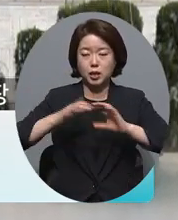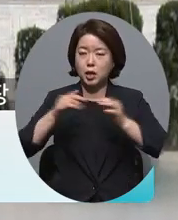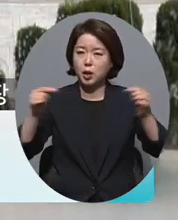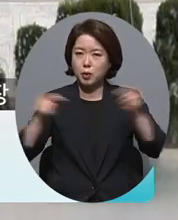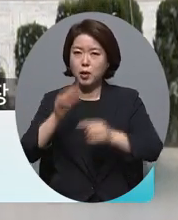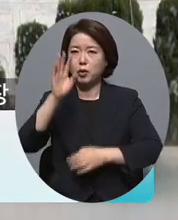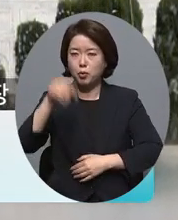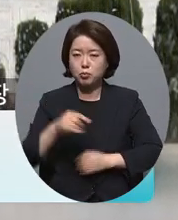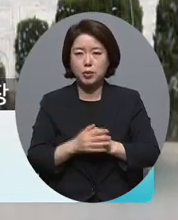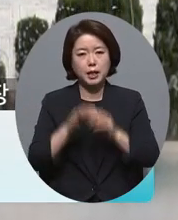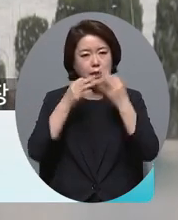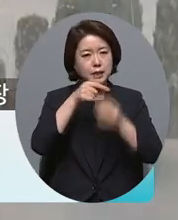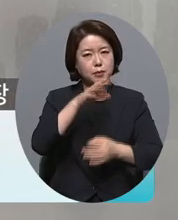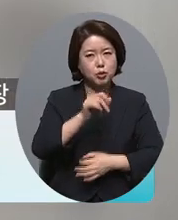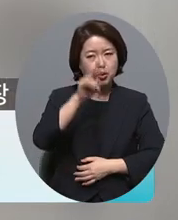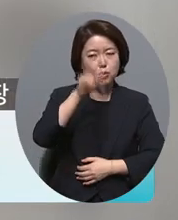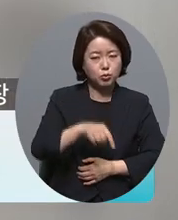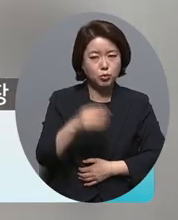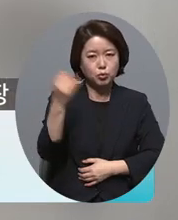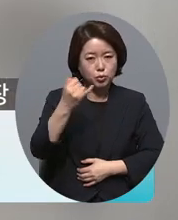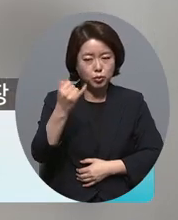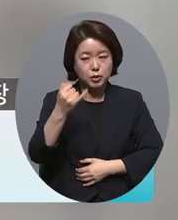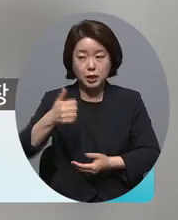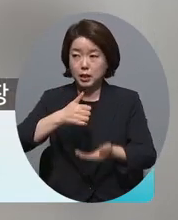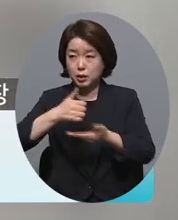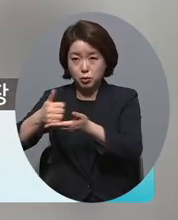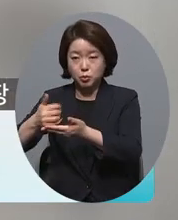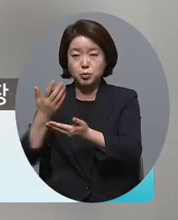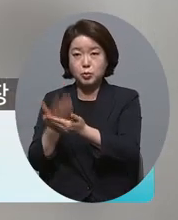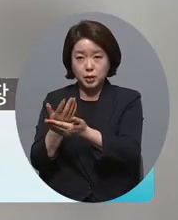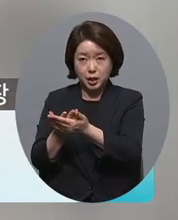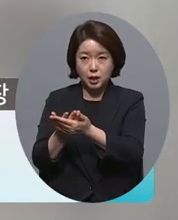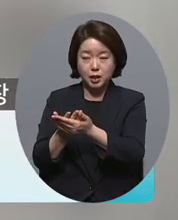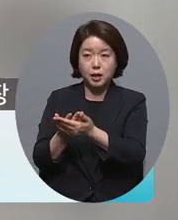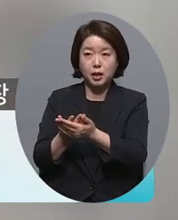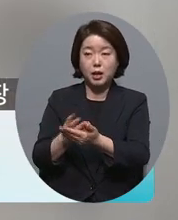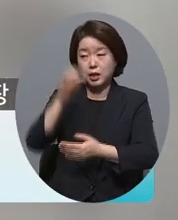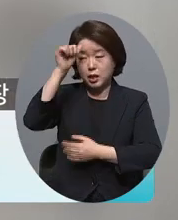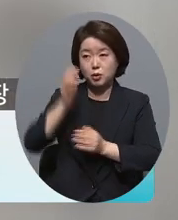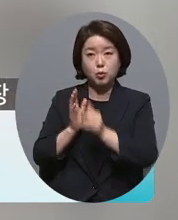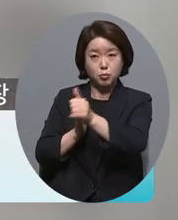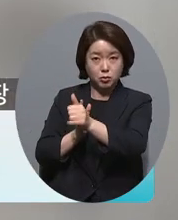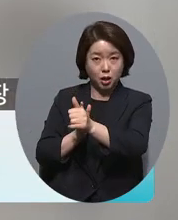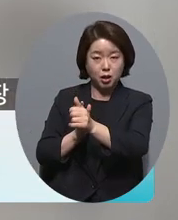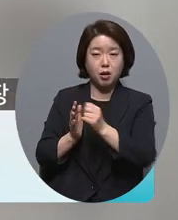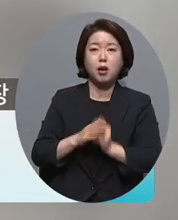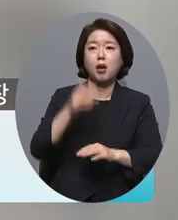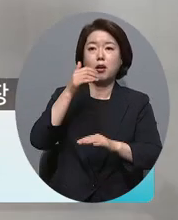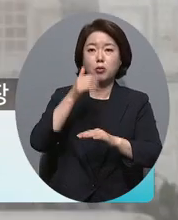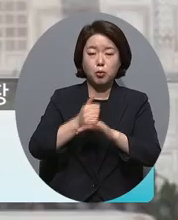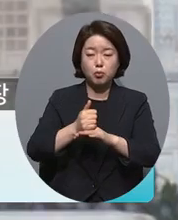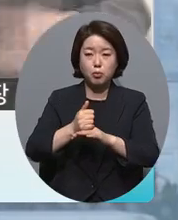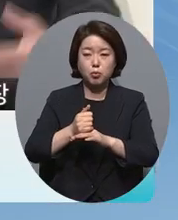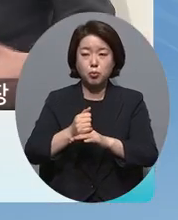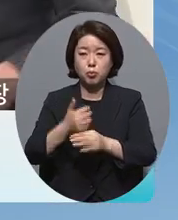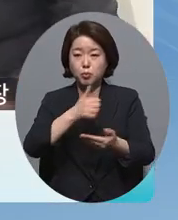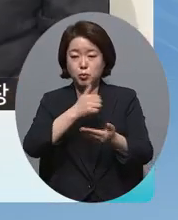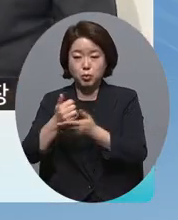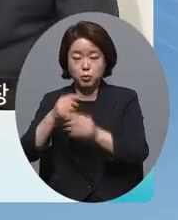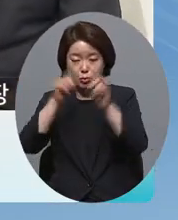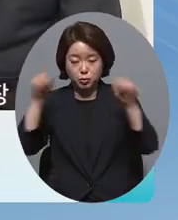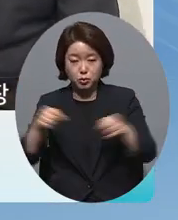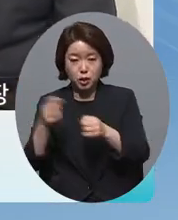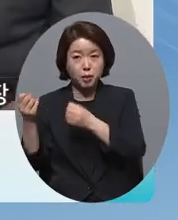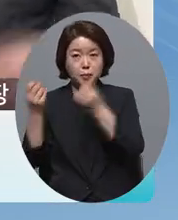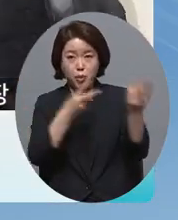아 김정숙 여사를 좀 초청해 달라라고 인도 측에 요청을 해서 뭐 이렇게 그 결국 초청장을 받아냈다 이런 얘기가